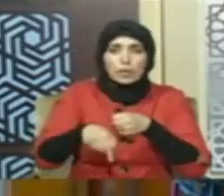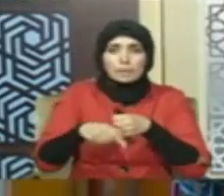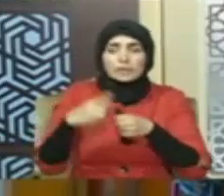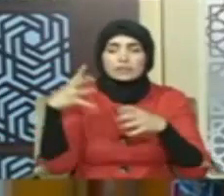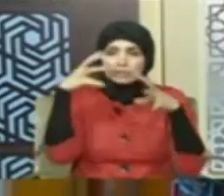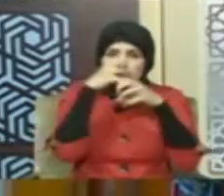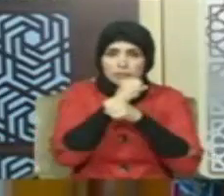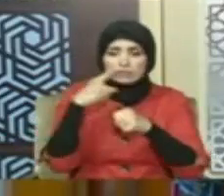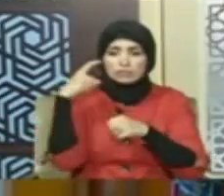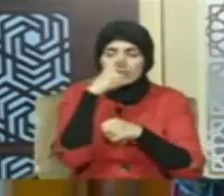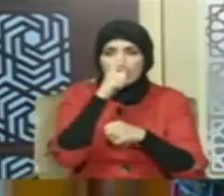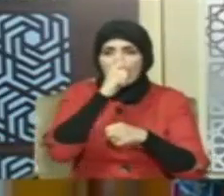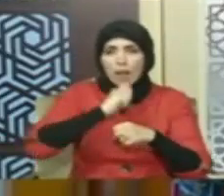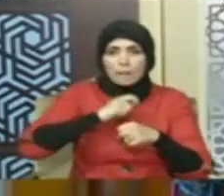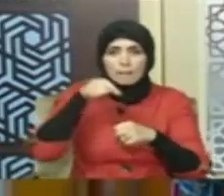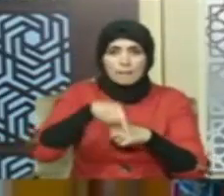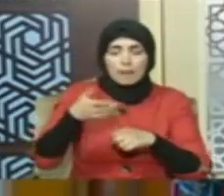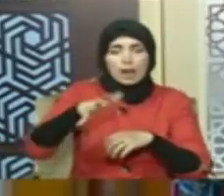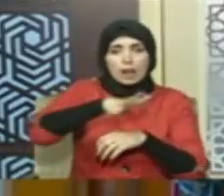والبحر